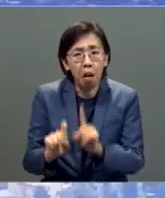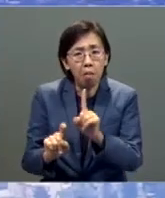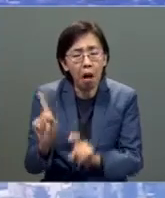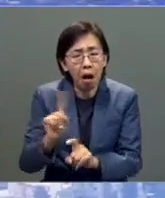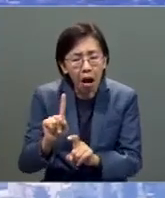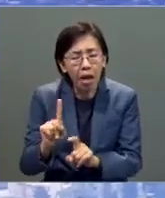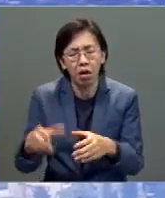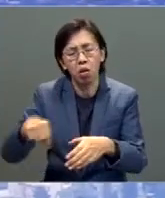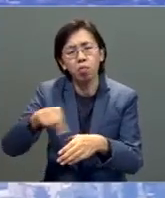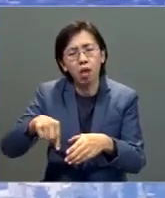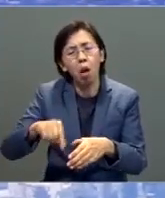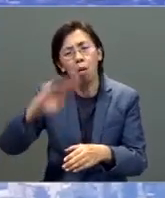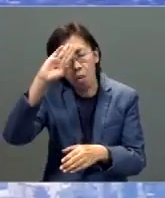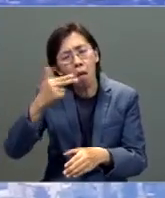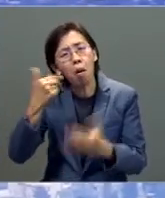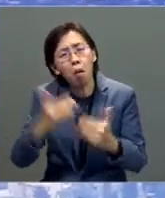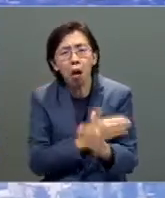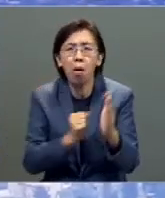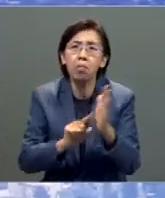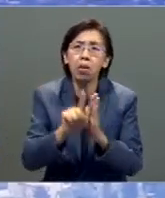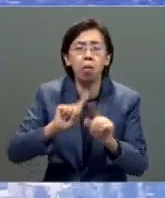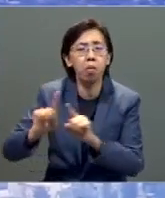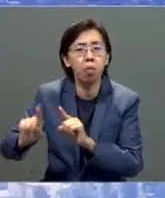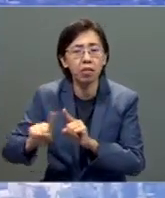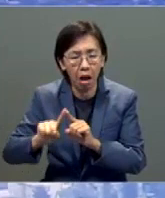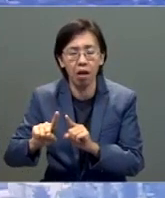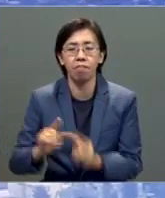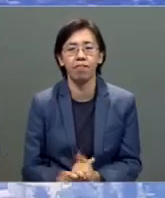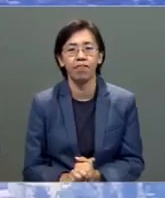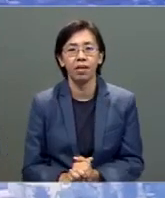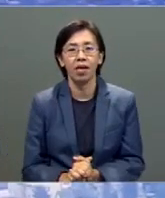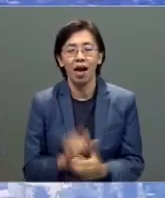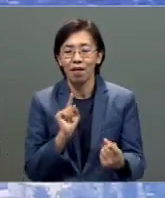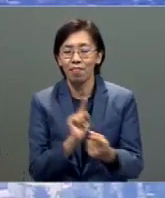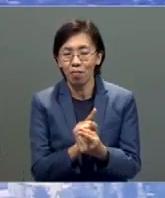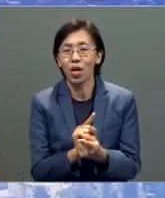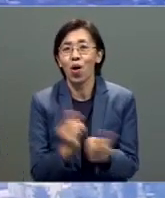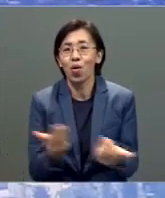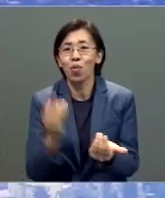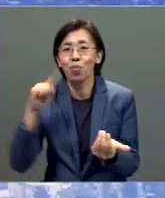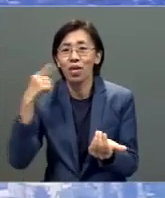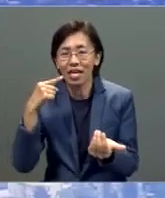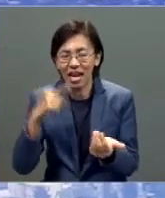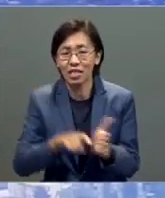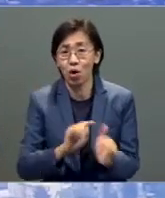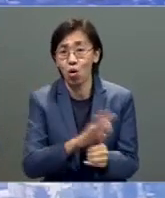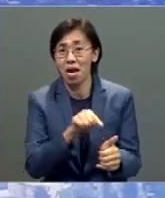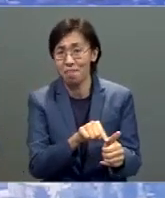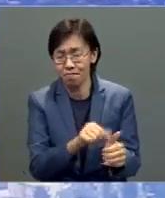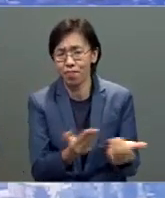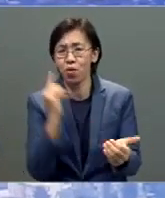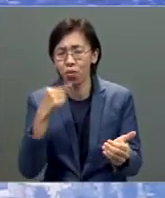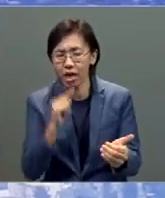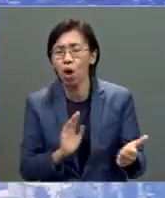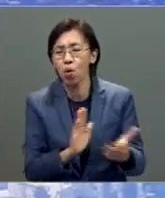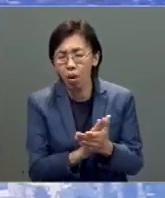ที่มีโรคประจำตัวกันทั้งนั้นเลยนะครับแล้วก็มีประวัติสัมผัสใกล้ชิดกับลูกสาวซึ่งเป็นผู้ป่วยยืนยันผู้ป่วยเริ่มมี